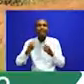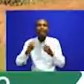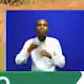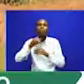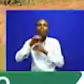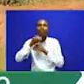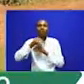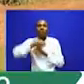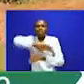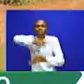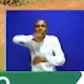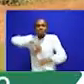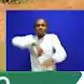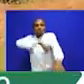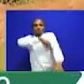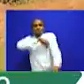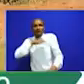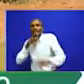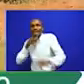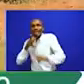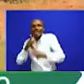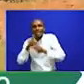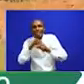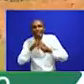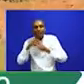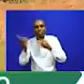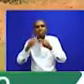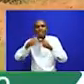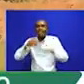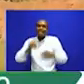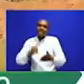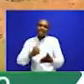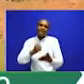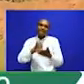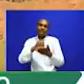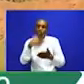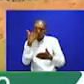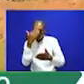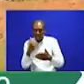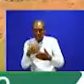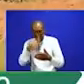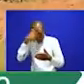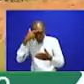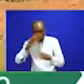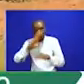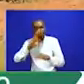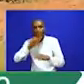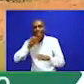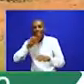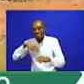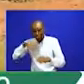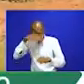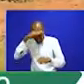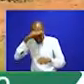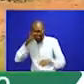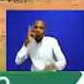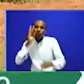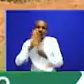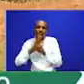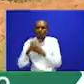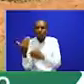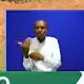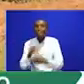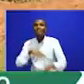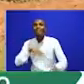wakambi baitu, wabe macho, wabe wako tokonya, ase inge nchu. Yogo siria marua, tinya sorechi abuchiri, wana baitu